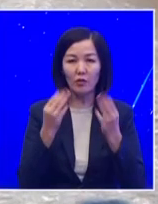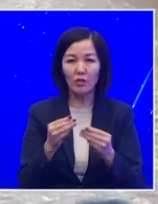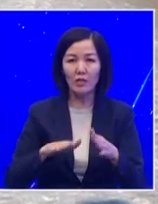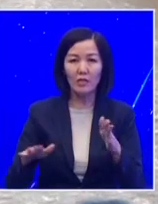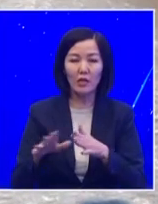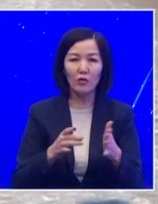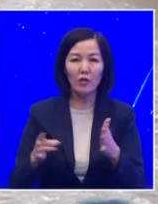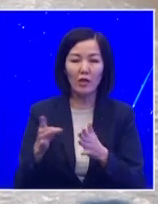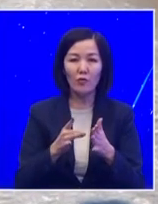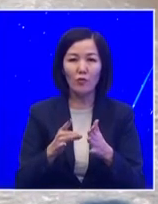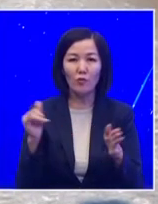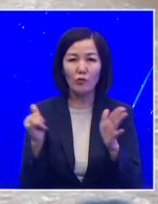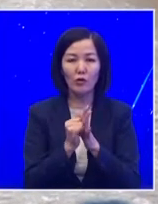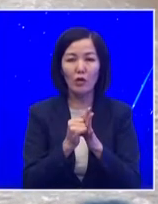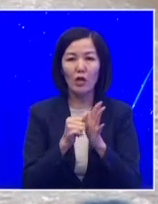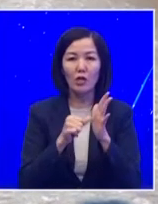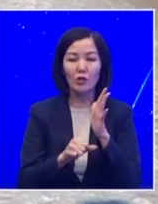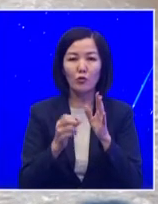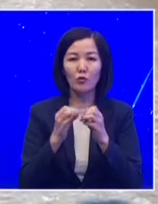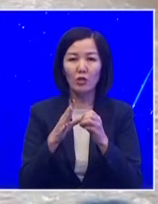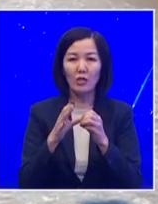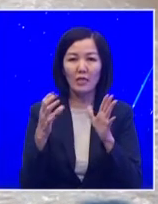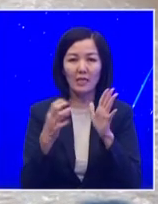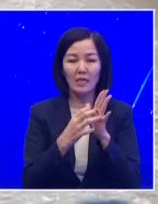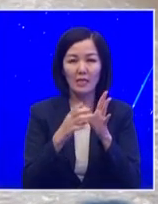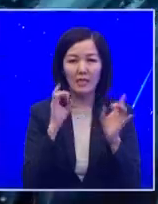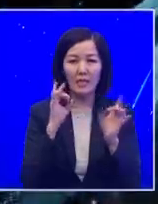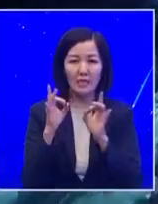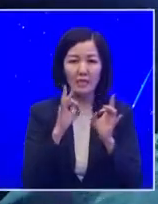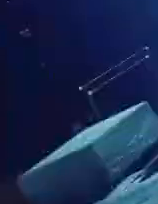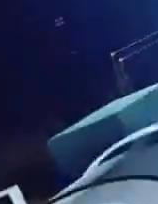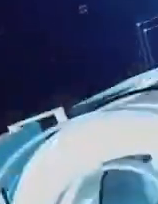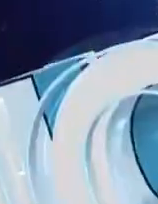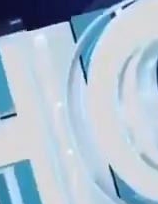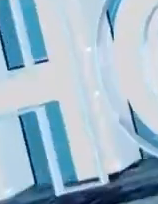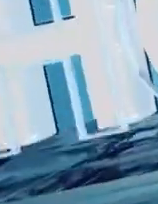территории района установлено 614 штук датчиков угарного газа.